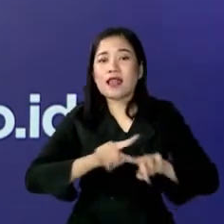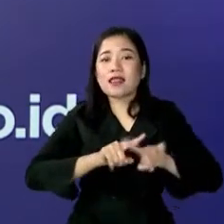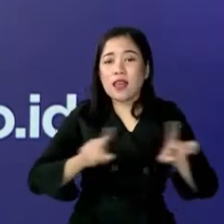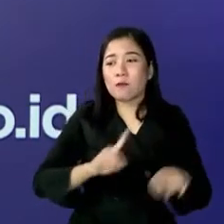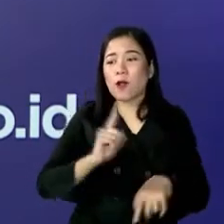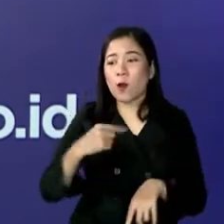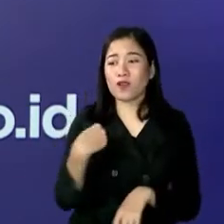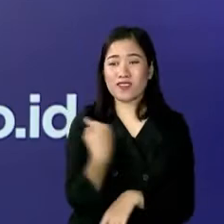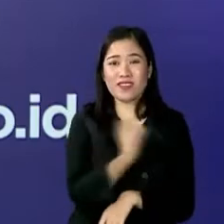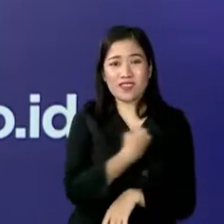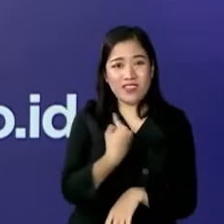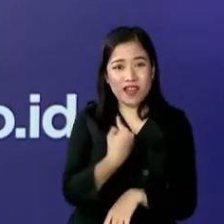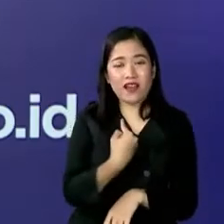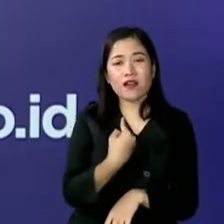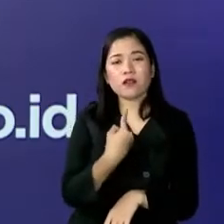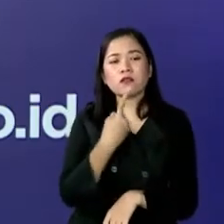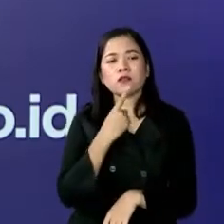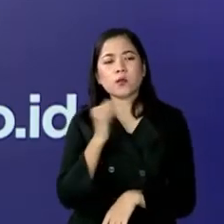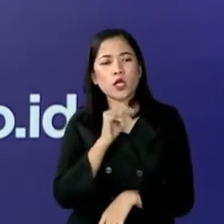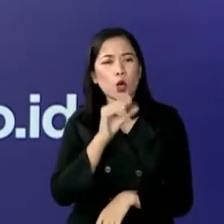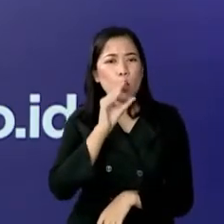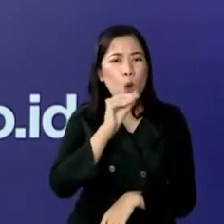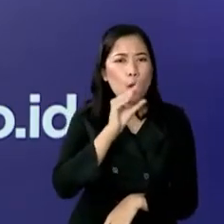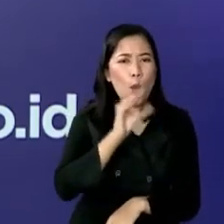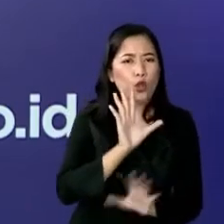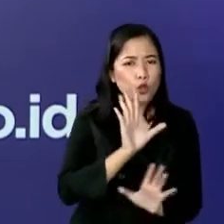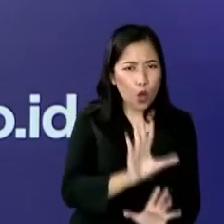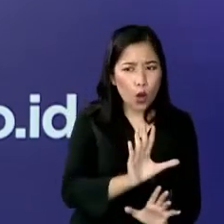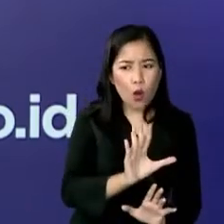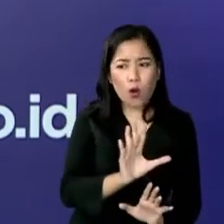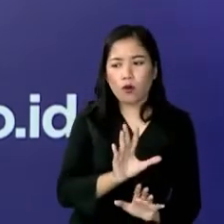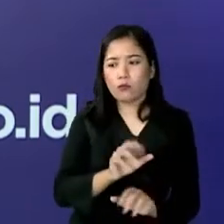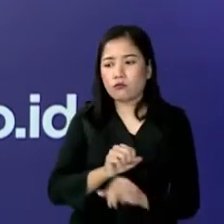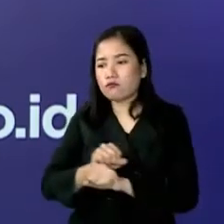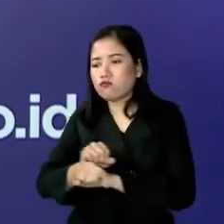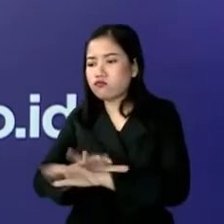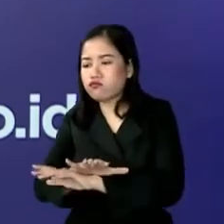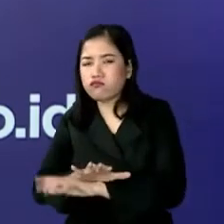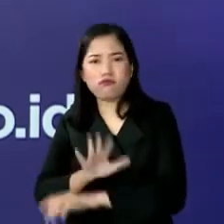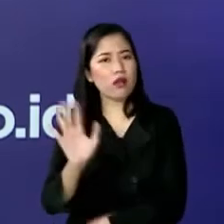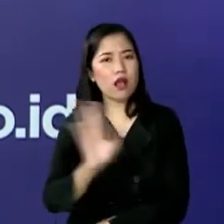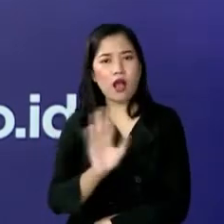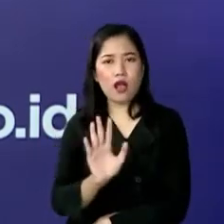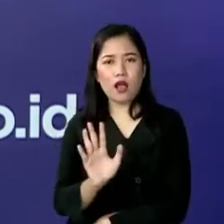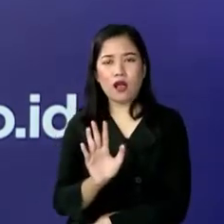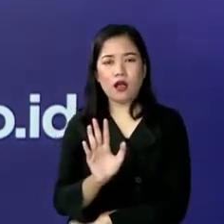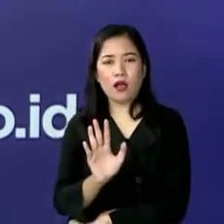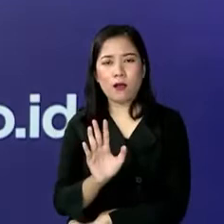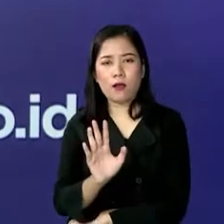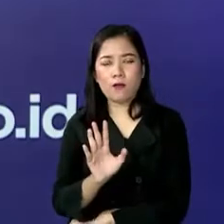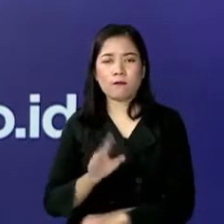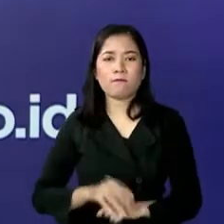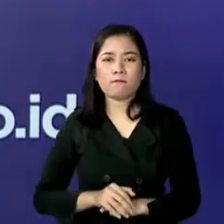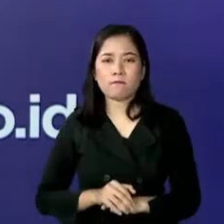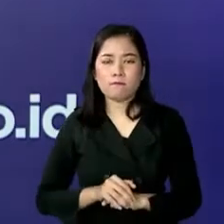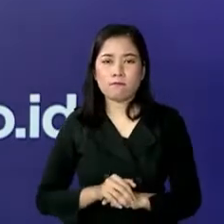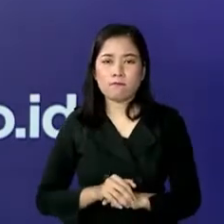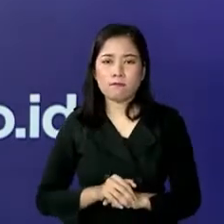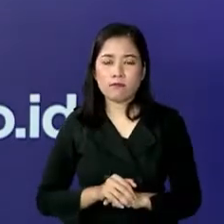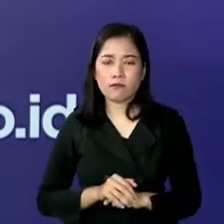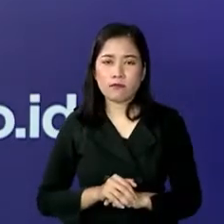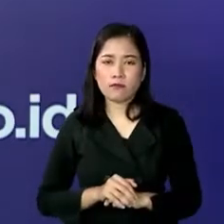tetapi kalau kita nih hanya asal bicara tidak menciptakan semua untuk kita bisa laksanakan di